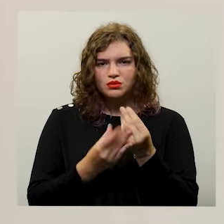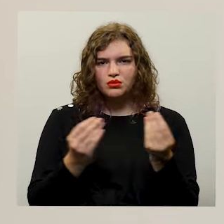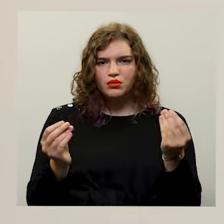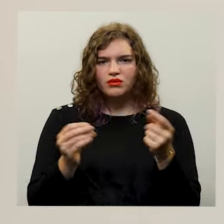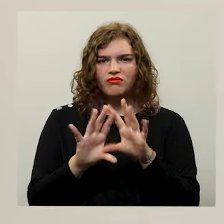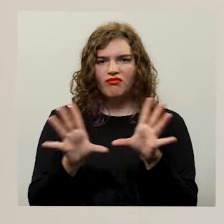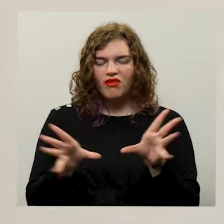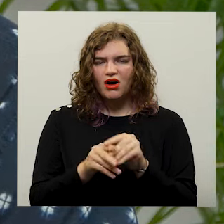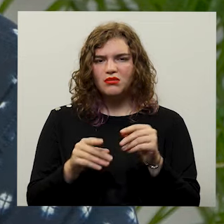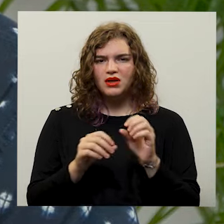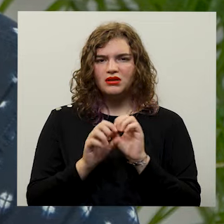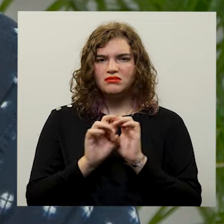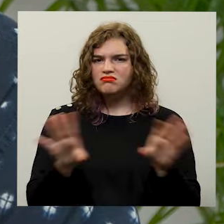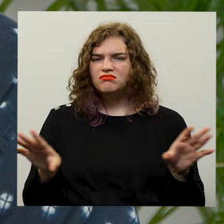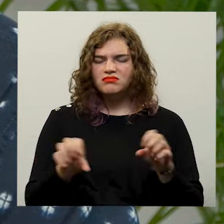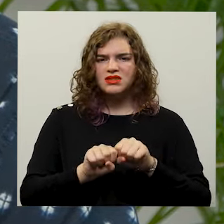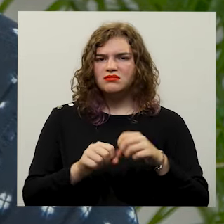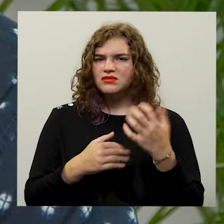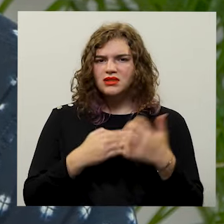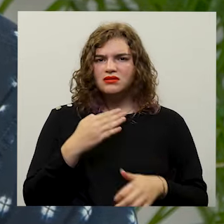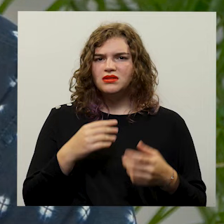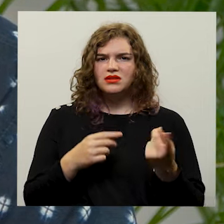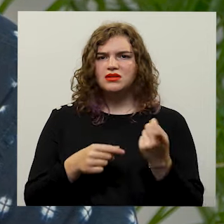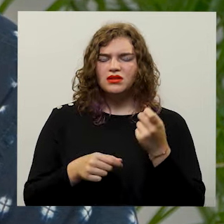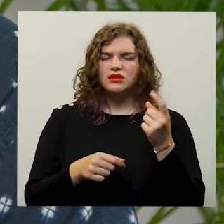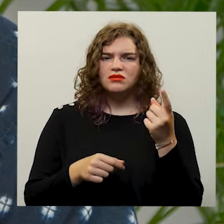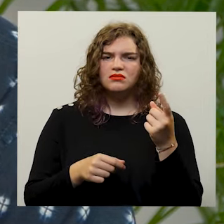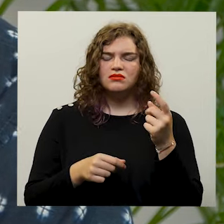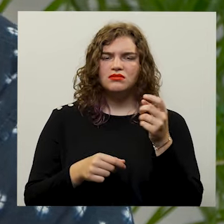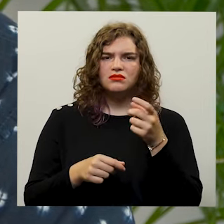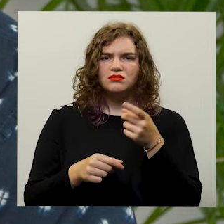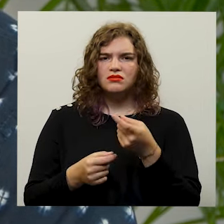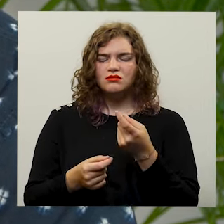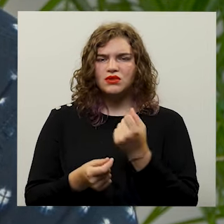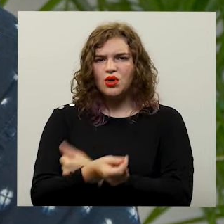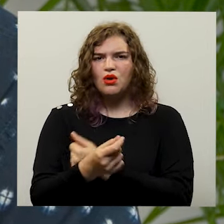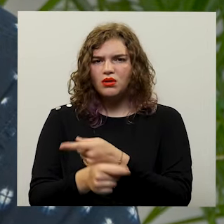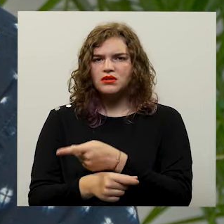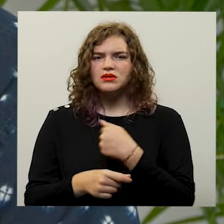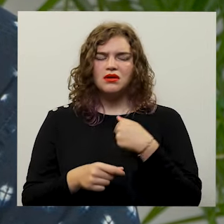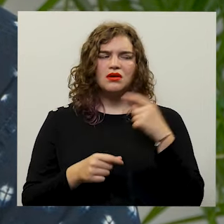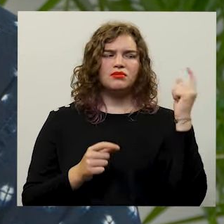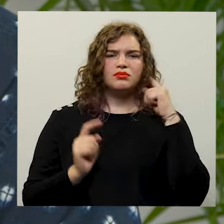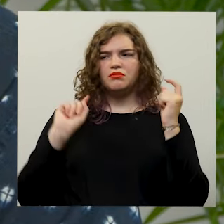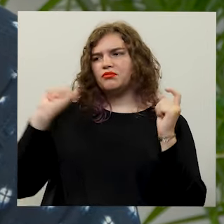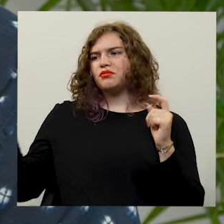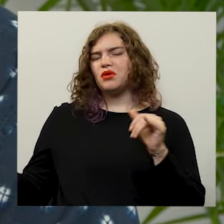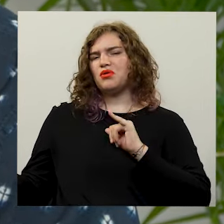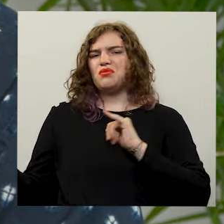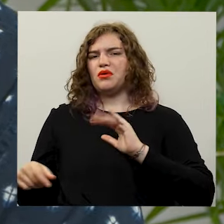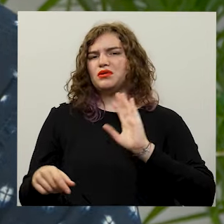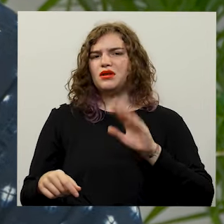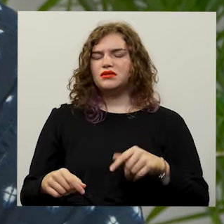drogul ăsta. Și parcă au intrat printr-o ureche, au ieșit prin aia altă și am luat de